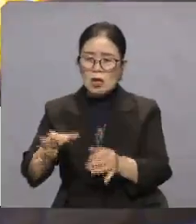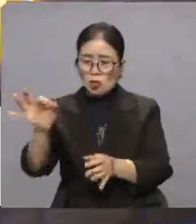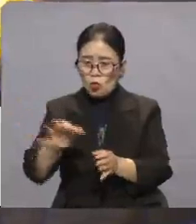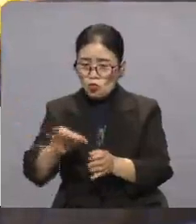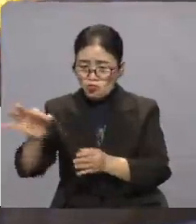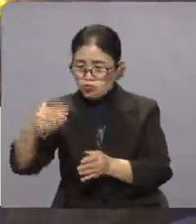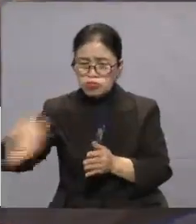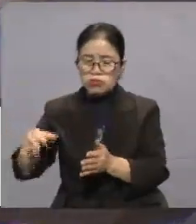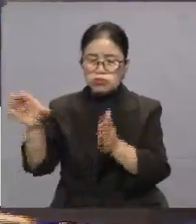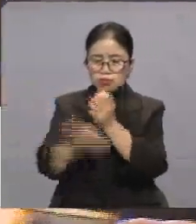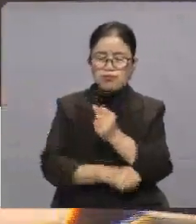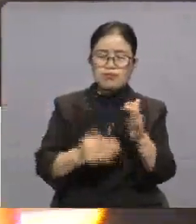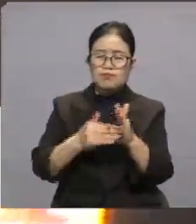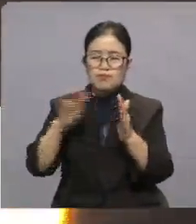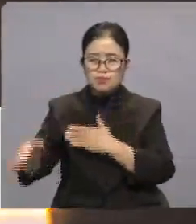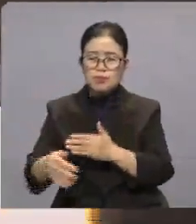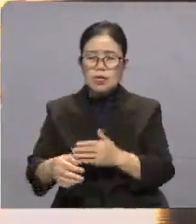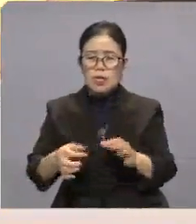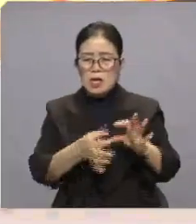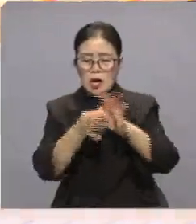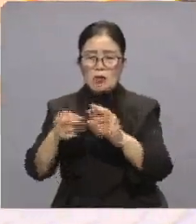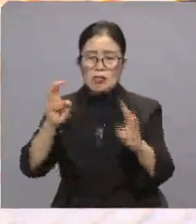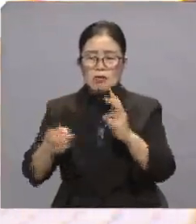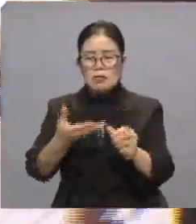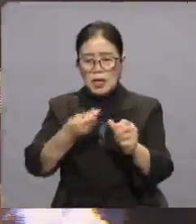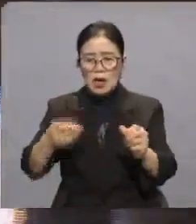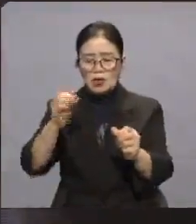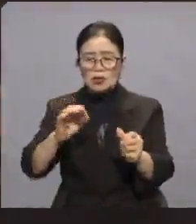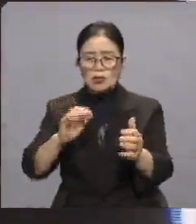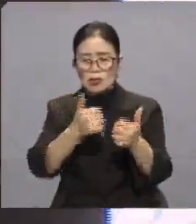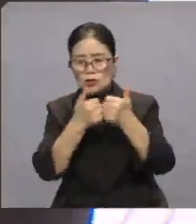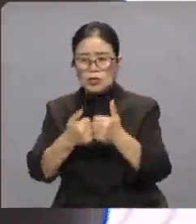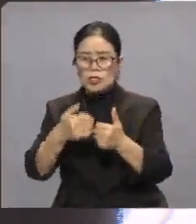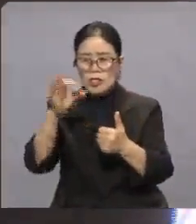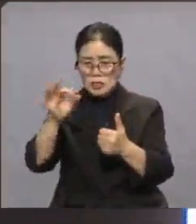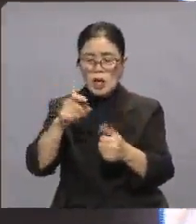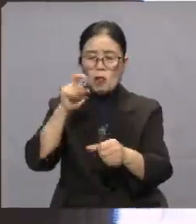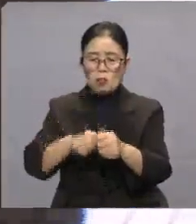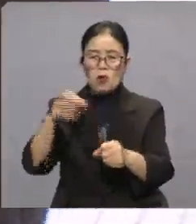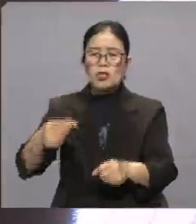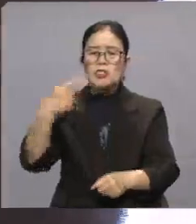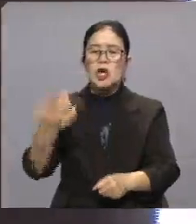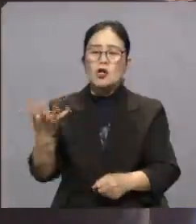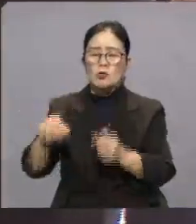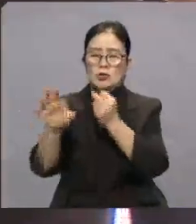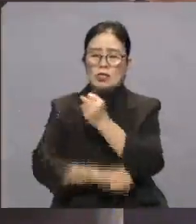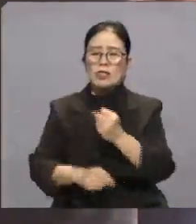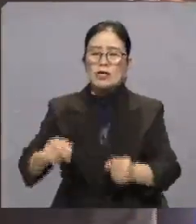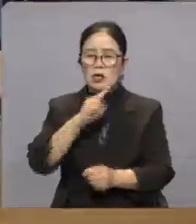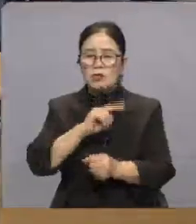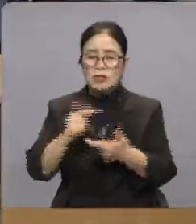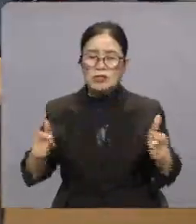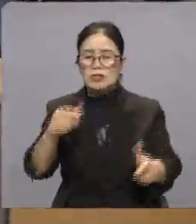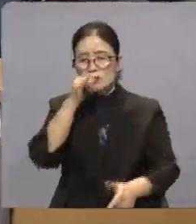가로채고 팀원 위매프 등 계열사로부터 대여금이 컨설팅 비용 등의 명목으로 천억 여원을 횡한 혐의 등을